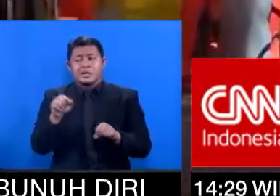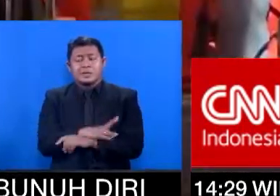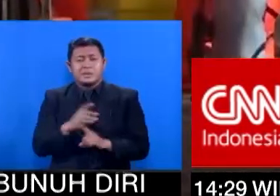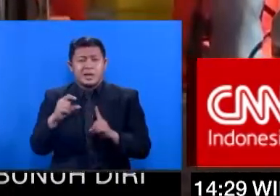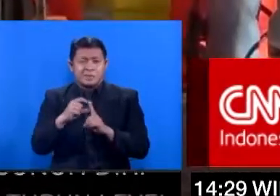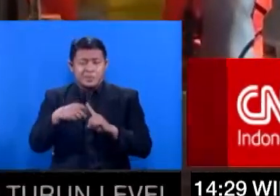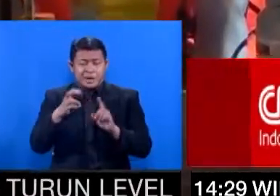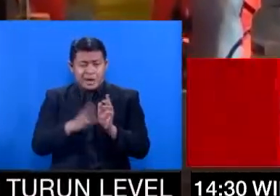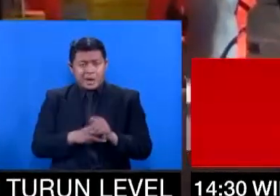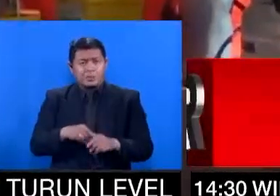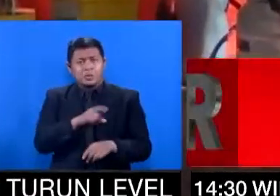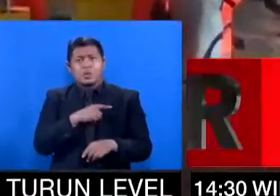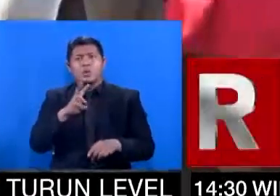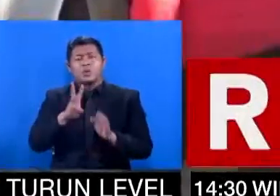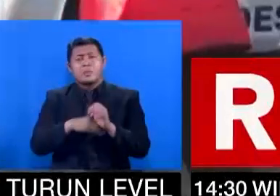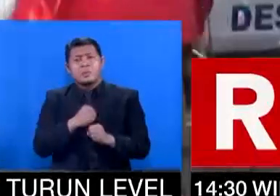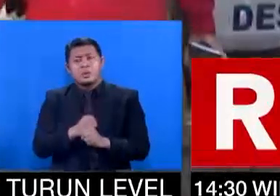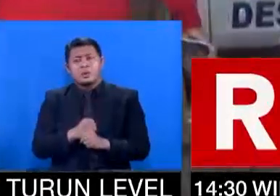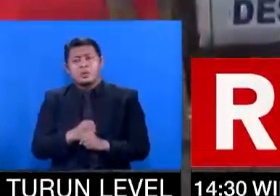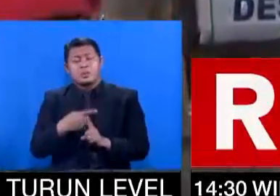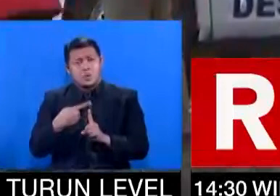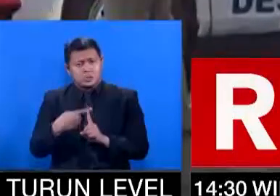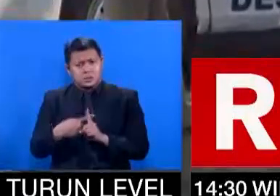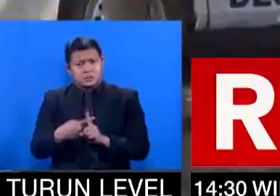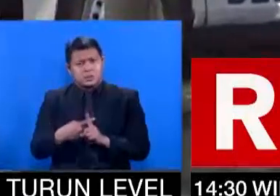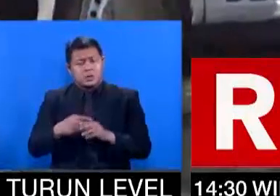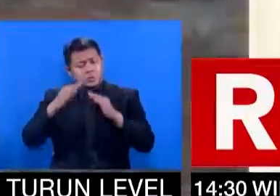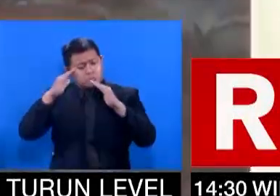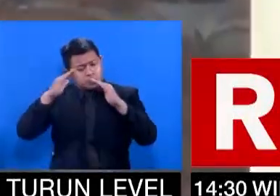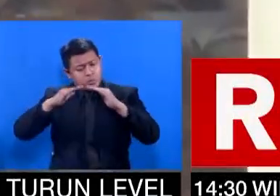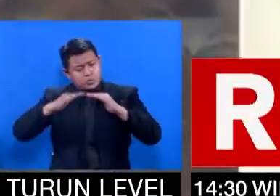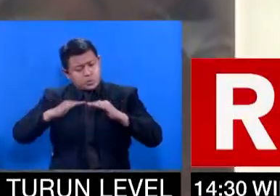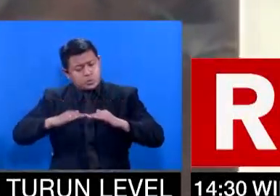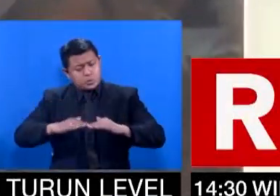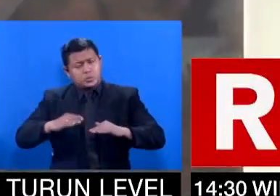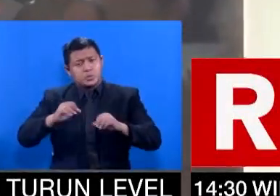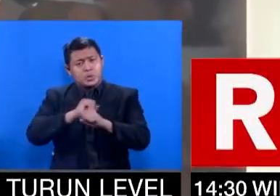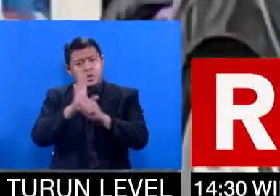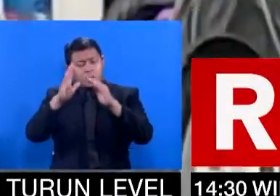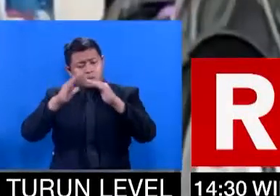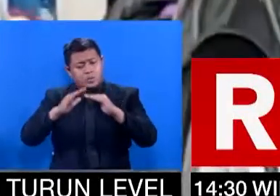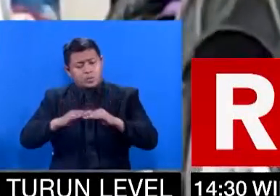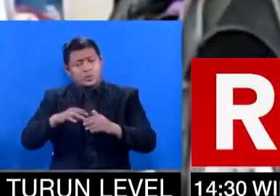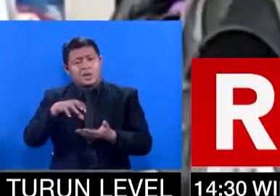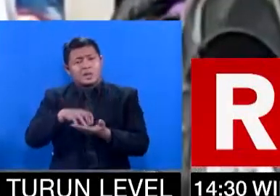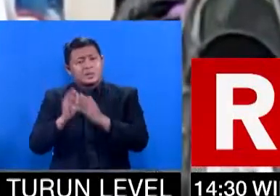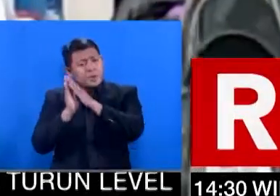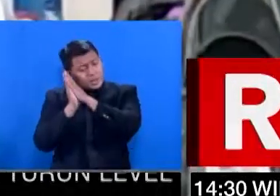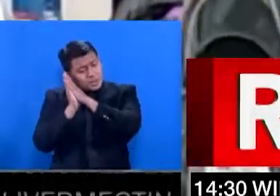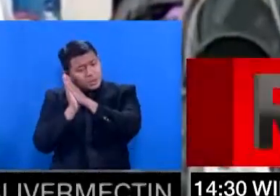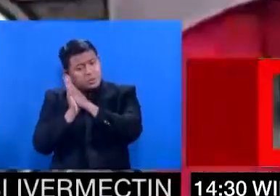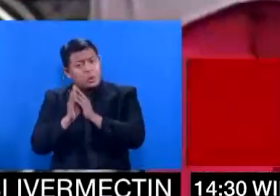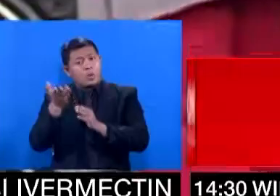yang telah berlangsung selama 2 pekan ini memiliki dampak positif terhadap turunnya angka bed occupancy ratio atau BOR serta mobilitas